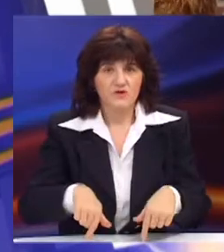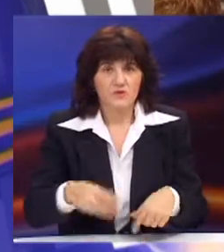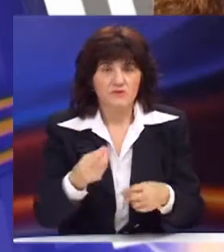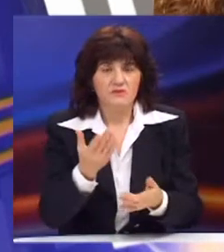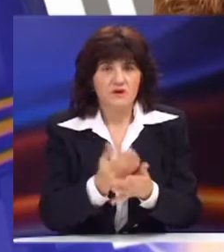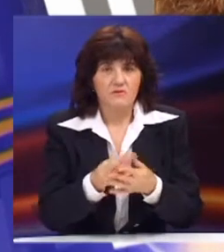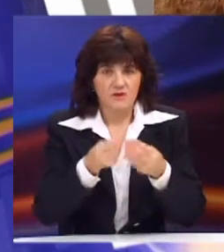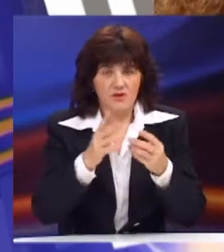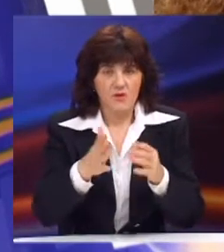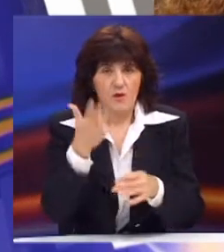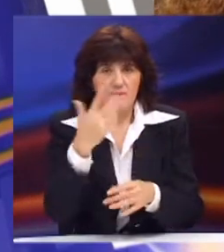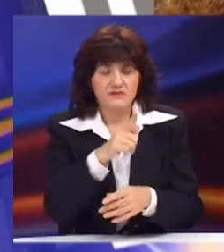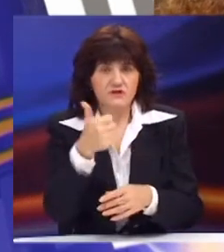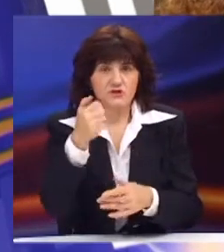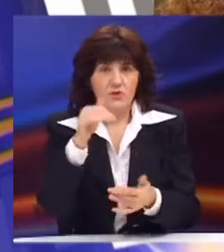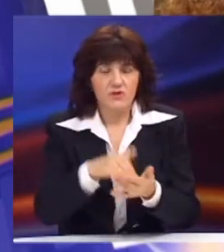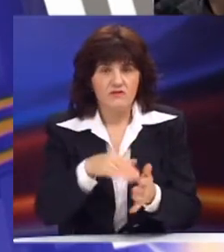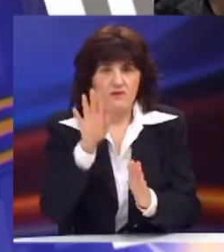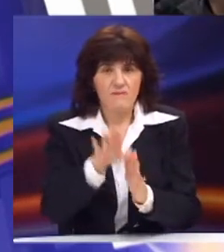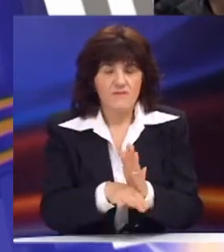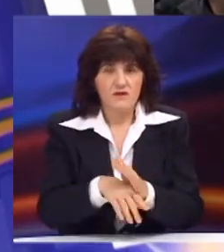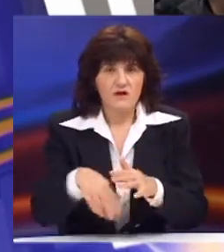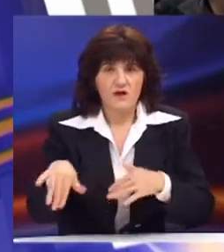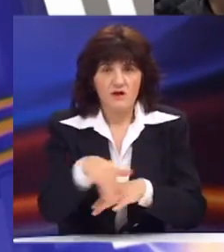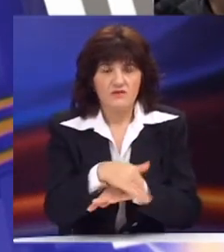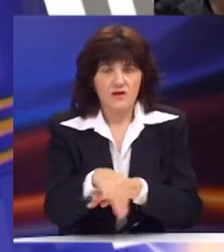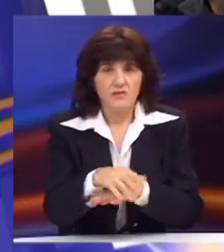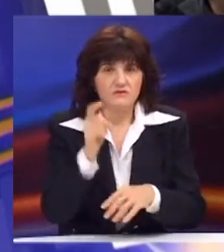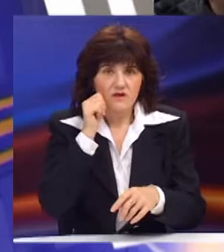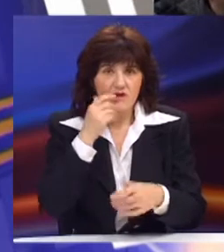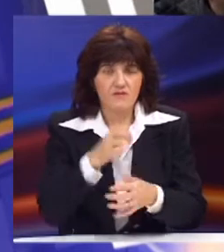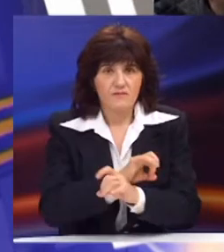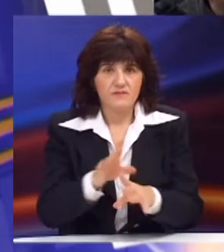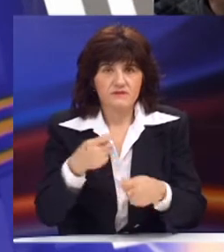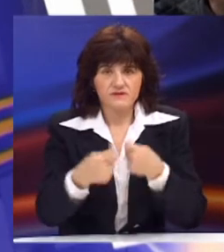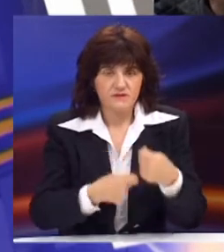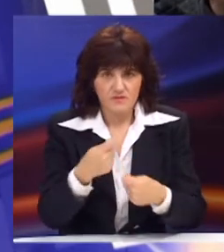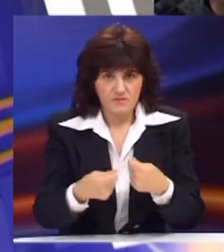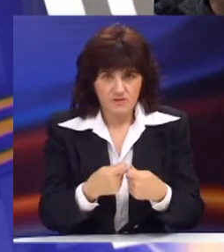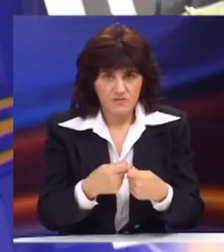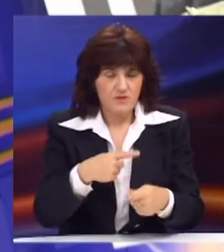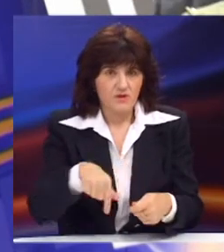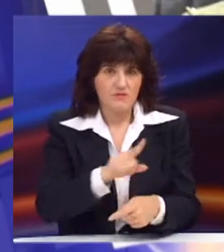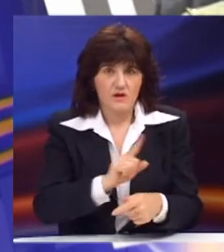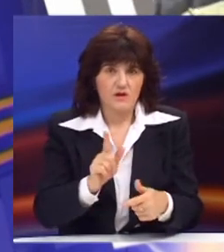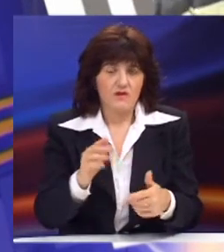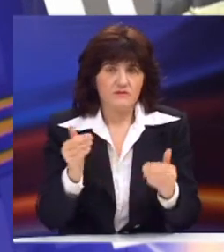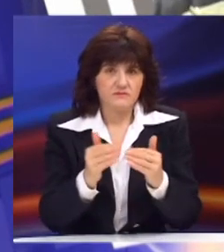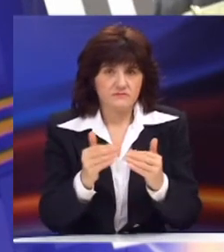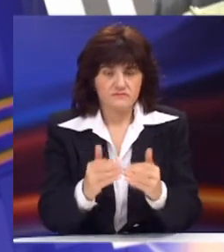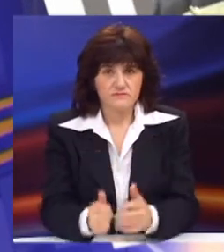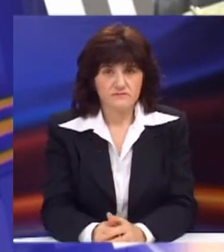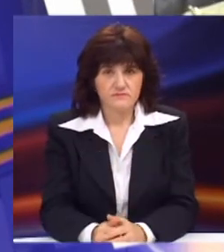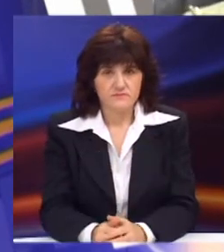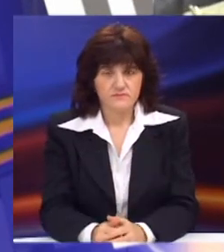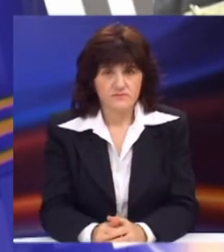bez 50-100.000 radnih mesta. Prema njihovom mišljenju, ovaj zakon devalvira prava radnika, na šta oni neće